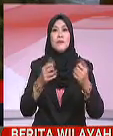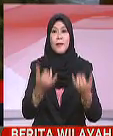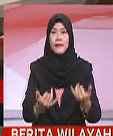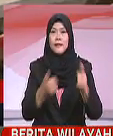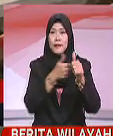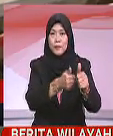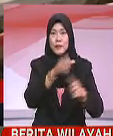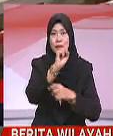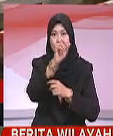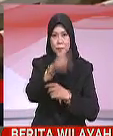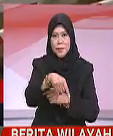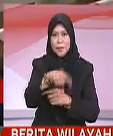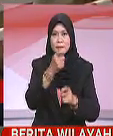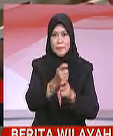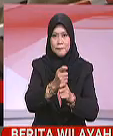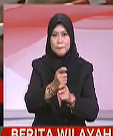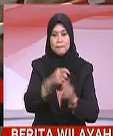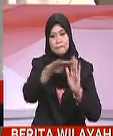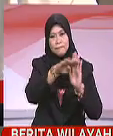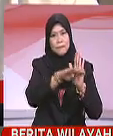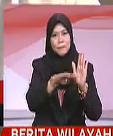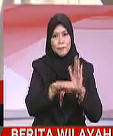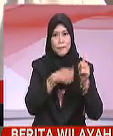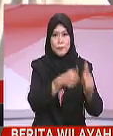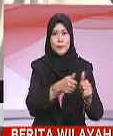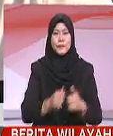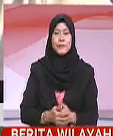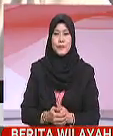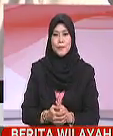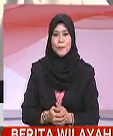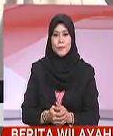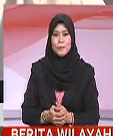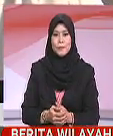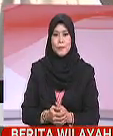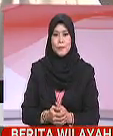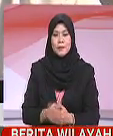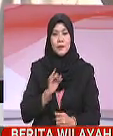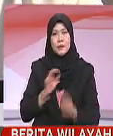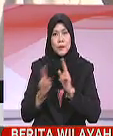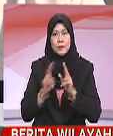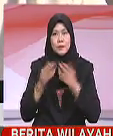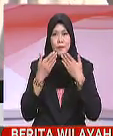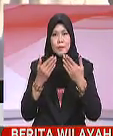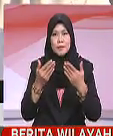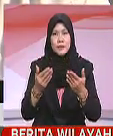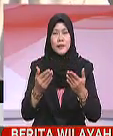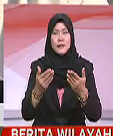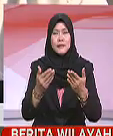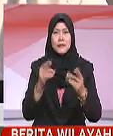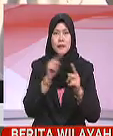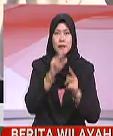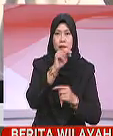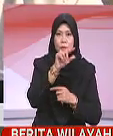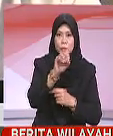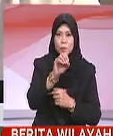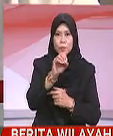menekankan prosedur operasi standard yang telah ditetapkan. Saya ucapkan ribuan terima kasih di segi kata orang daripada NGO,